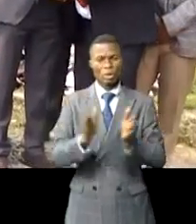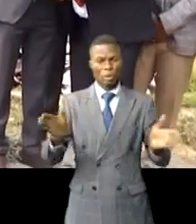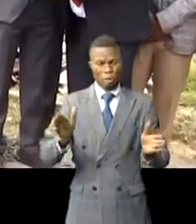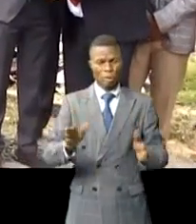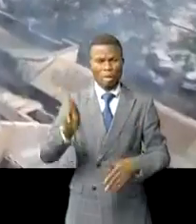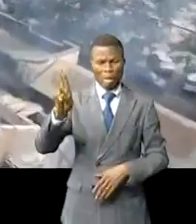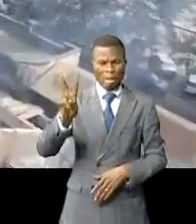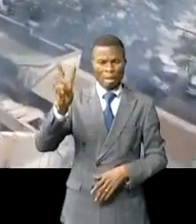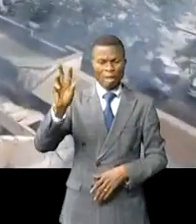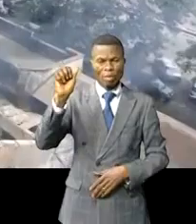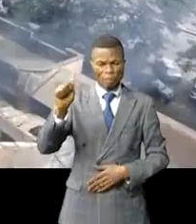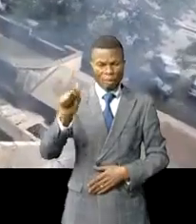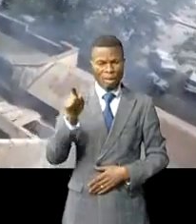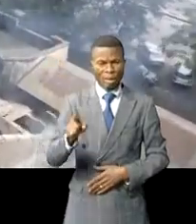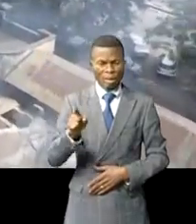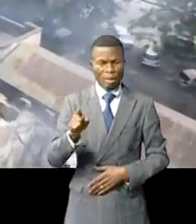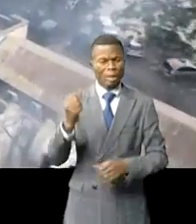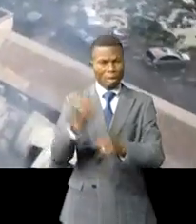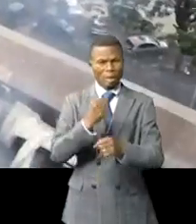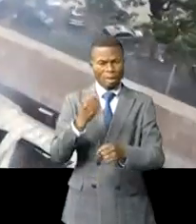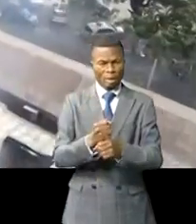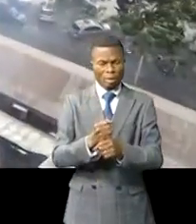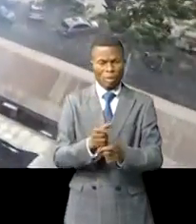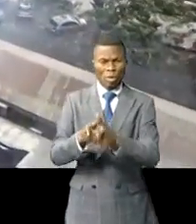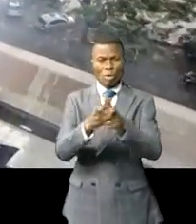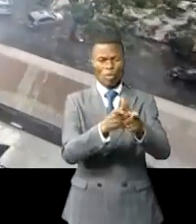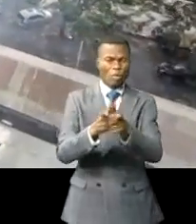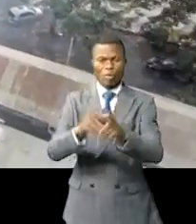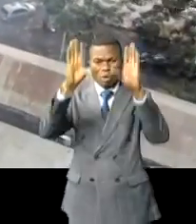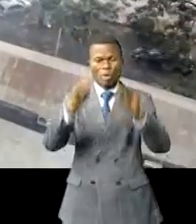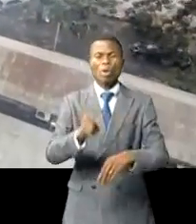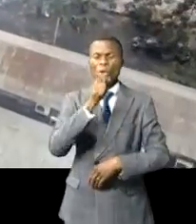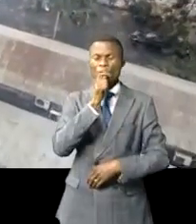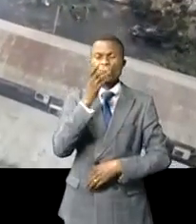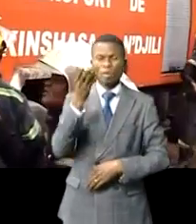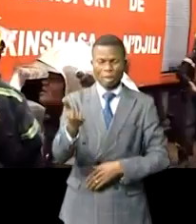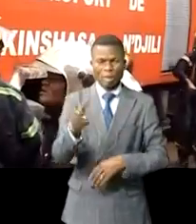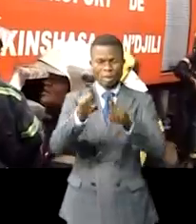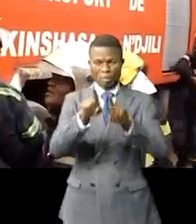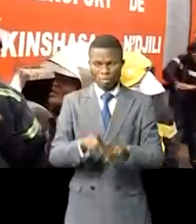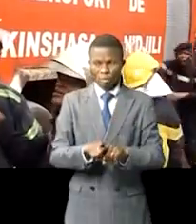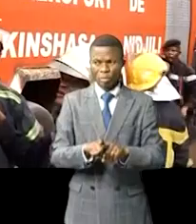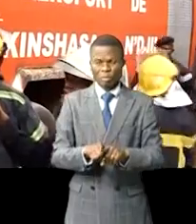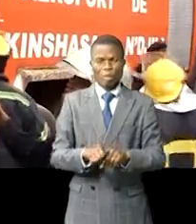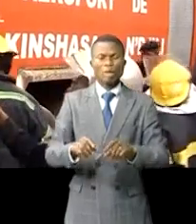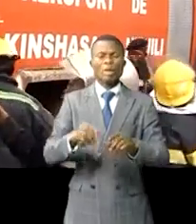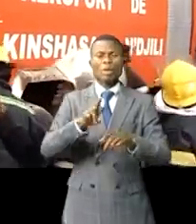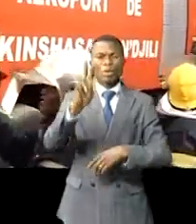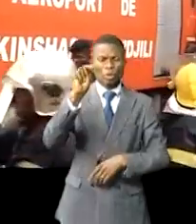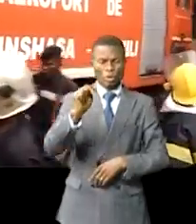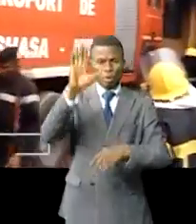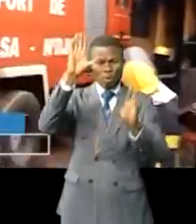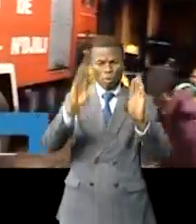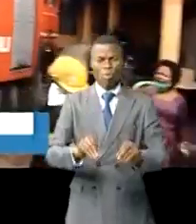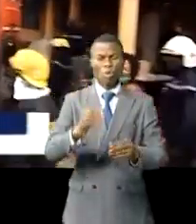Alphonse Chungu Maungu le travail des sapeurs-pompiers de la RVA ainsi que de la MONUSCO pour éteindre les